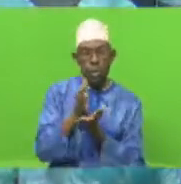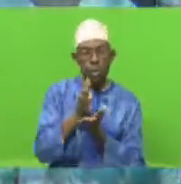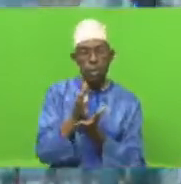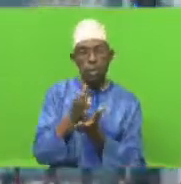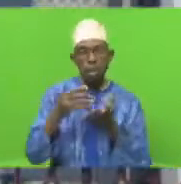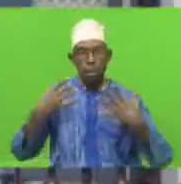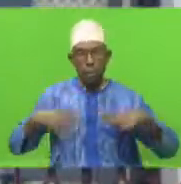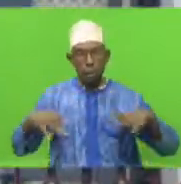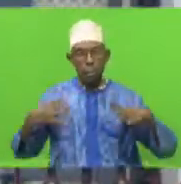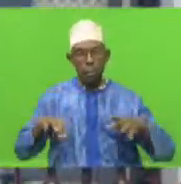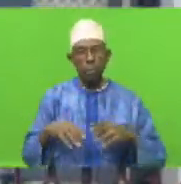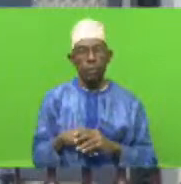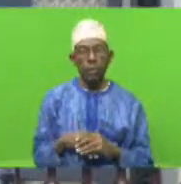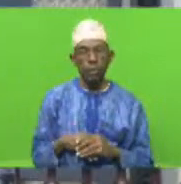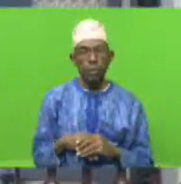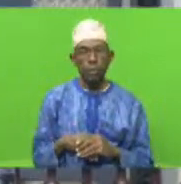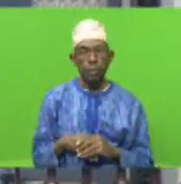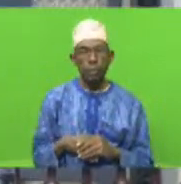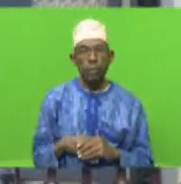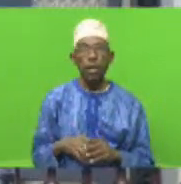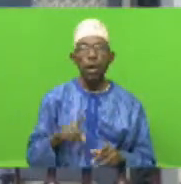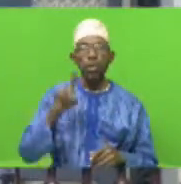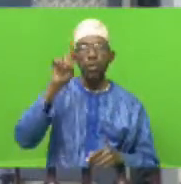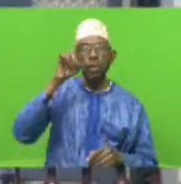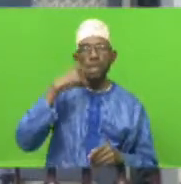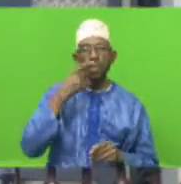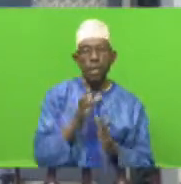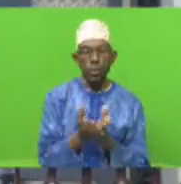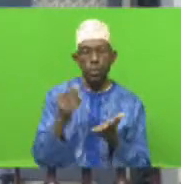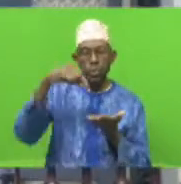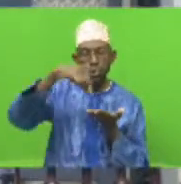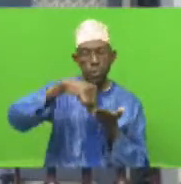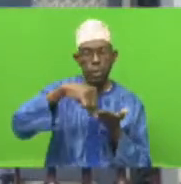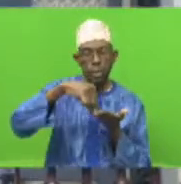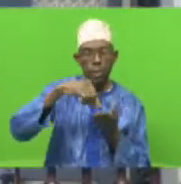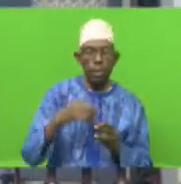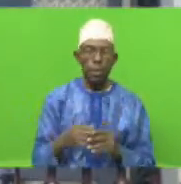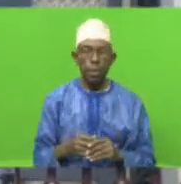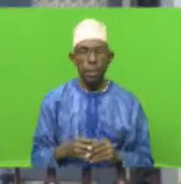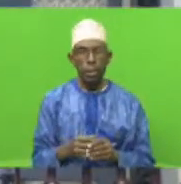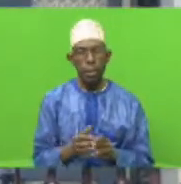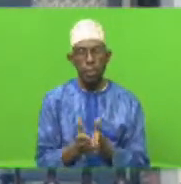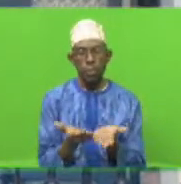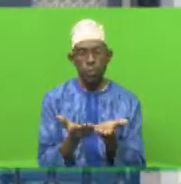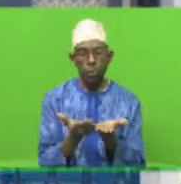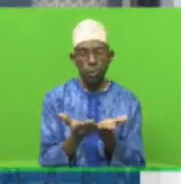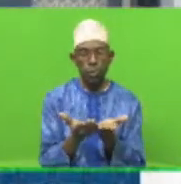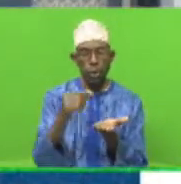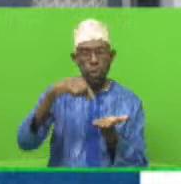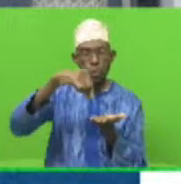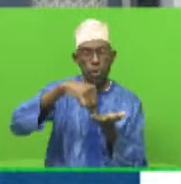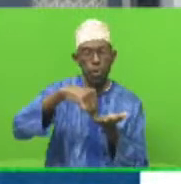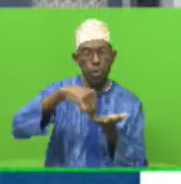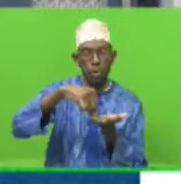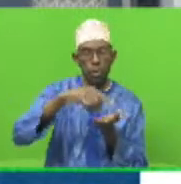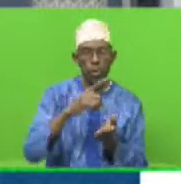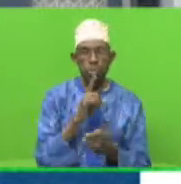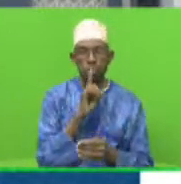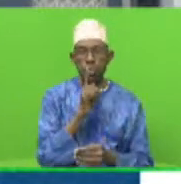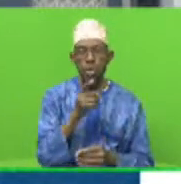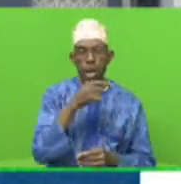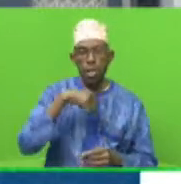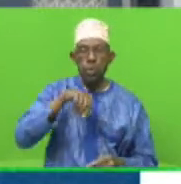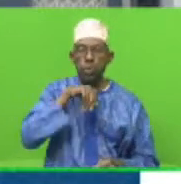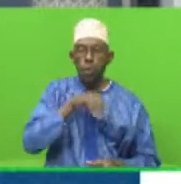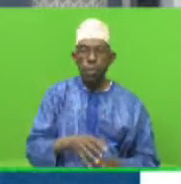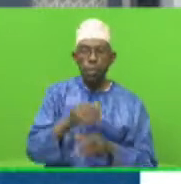الناس عليها الله سبحانه وتعالى in the Holy Quran he instructs